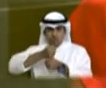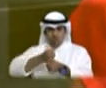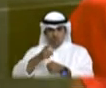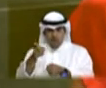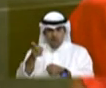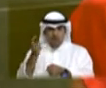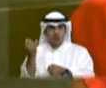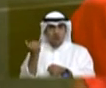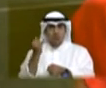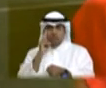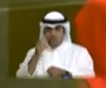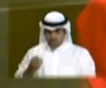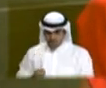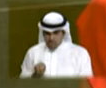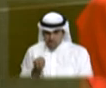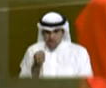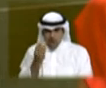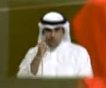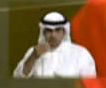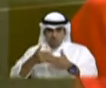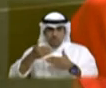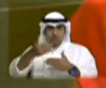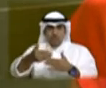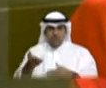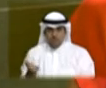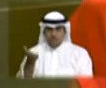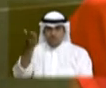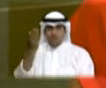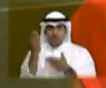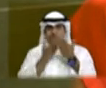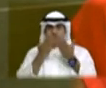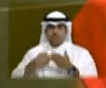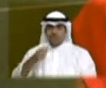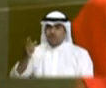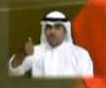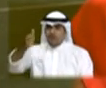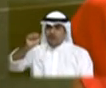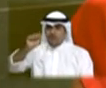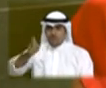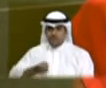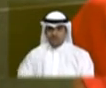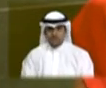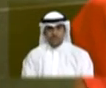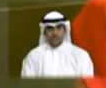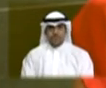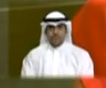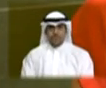نحو الإنجاز والإبداع نحو مستقبل أفضل. من مدرسة ناصر السعيد، شريف العمران، تلفزيون دولة الكويت.